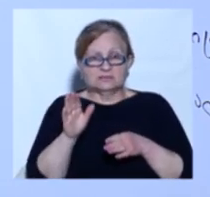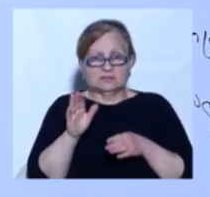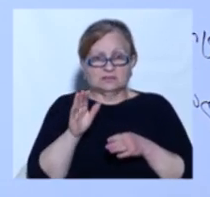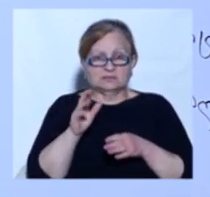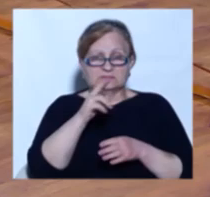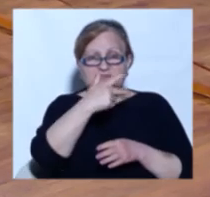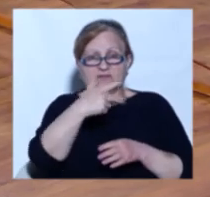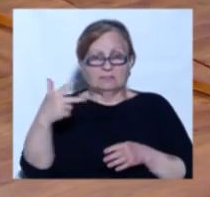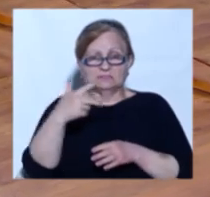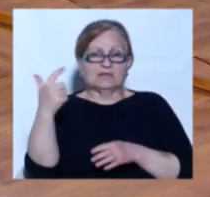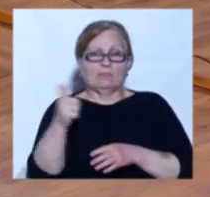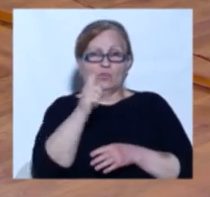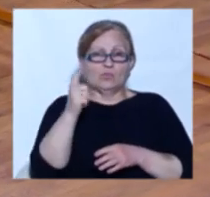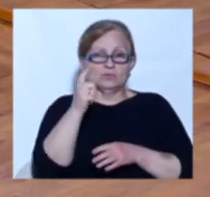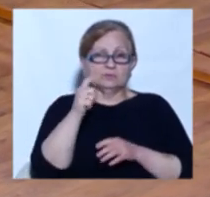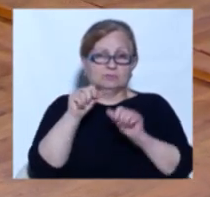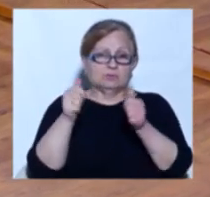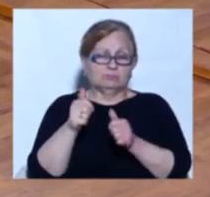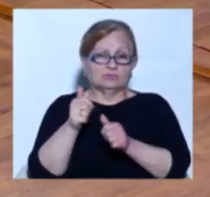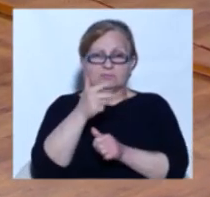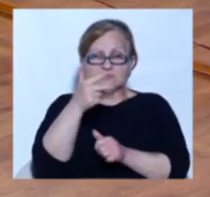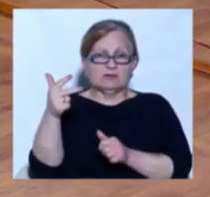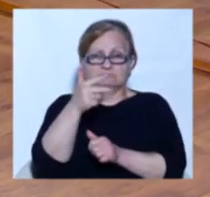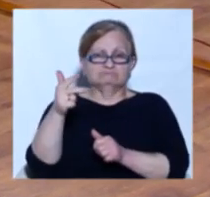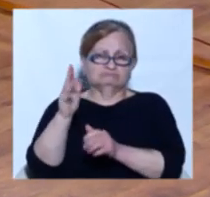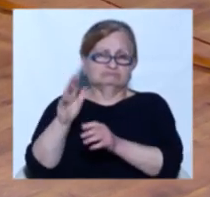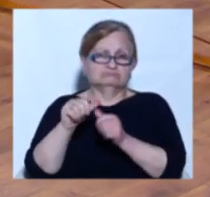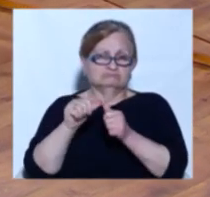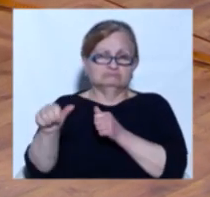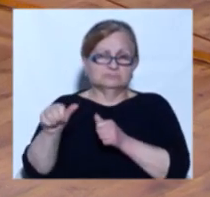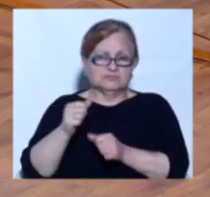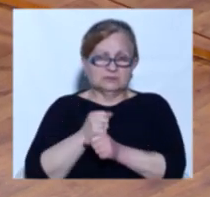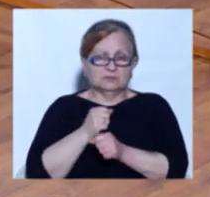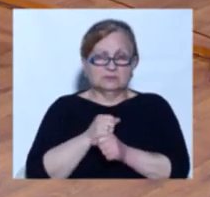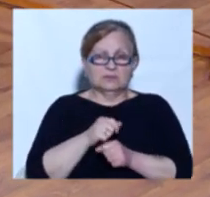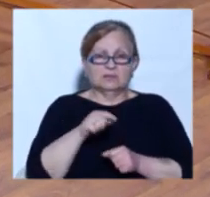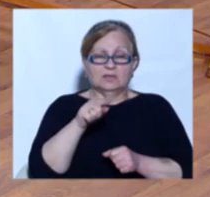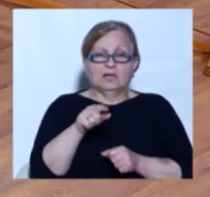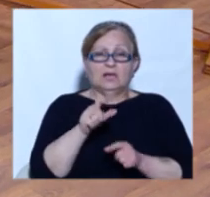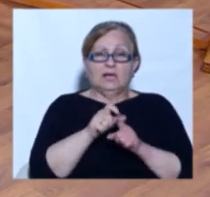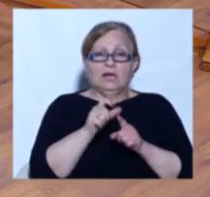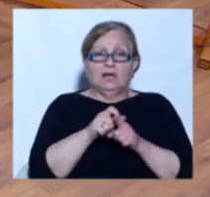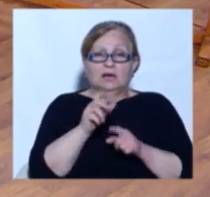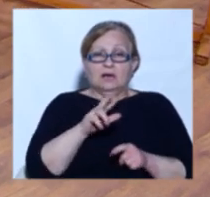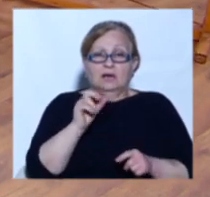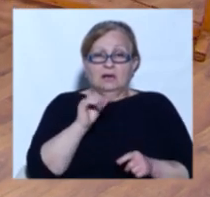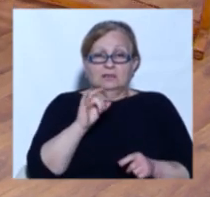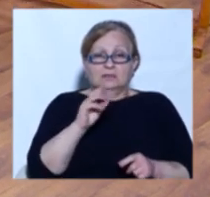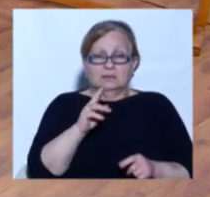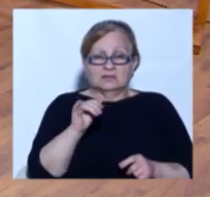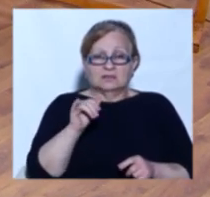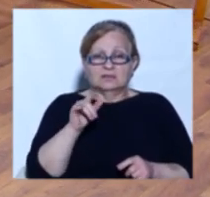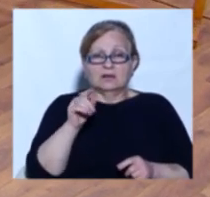და დამოუკიდებელ ფორმადაც ჩამოყალიბდა. უშუალოდ ეს ტერმინი ჰაიკუ პოეტმა